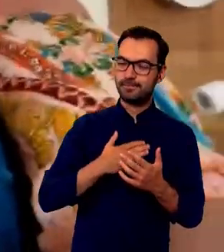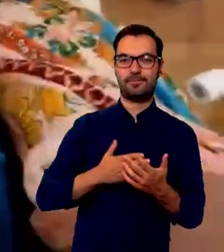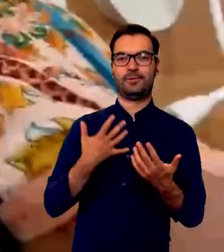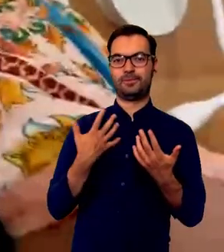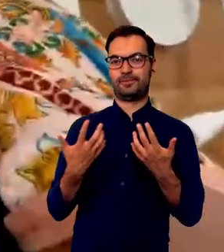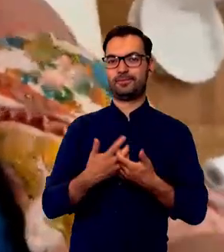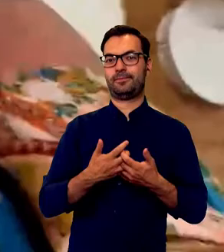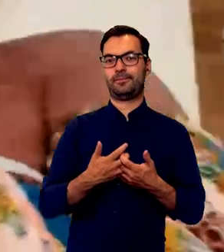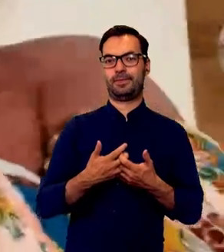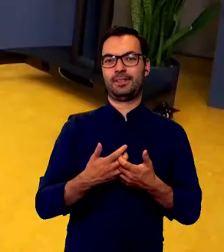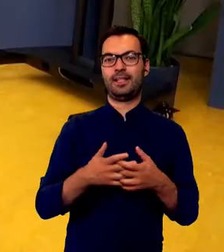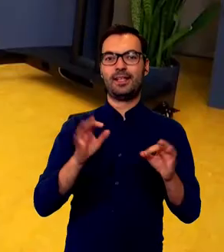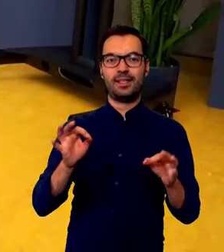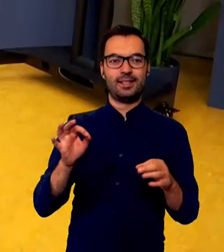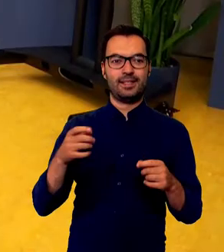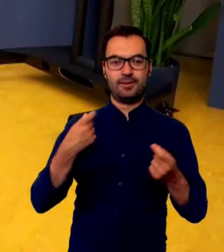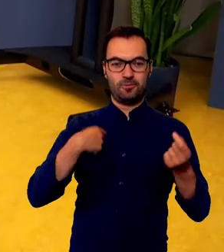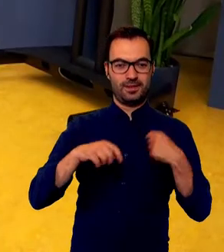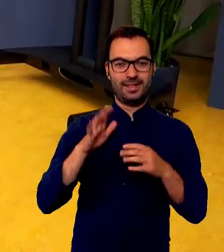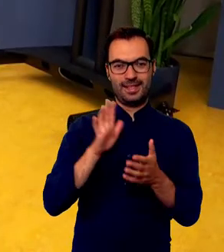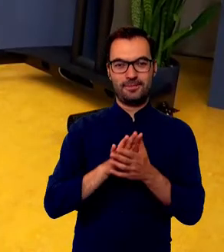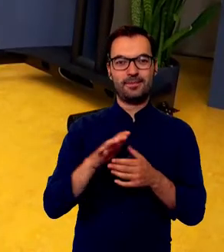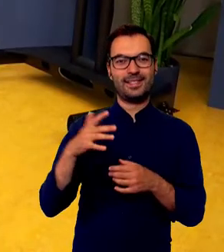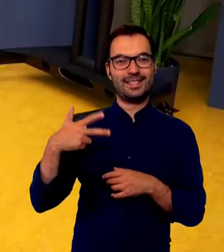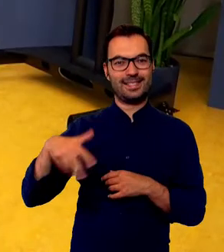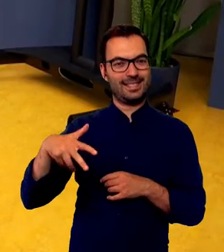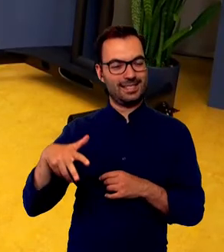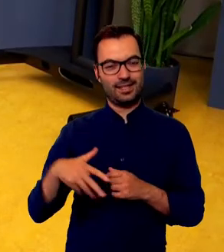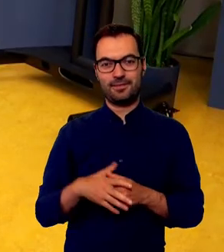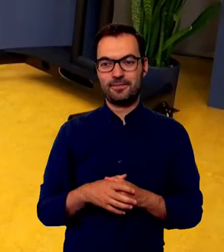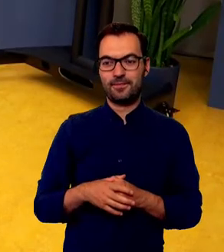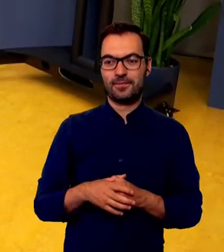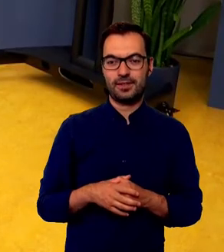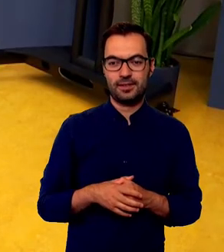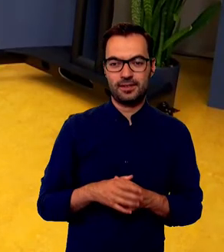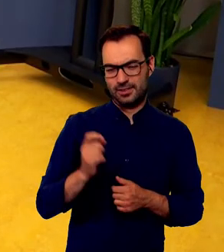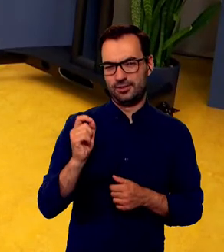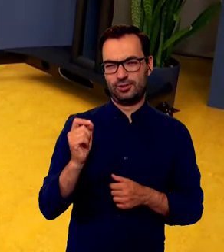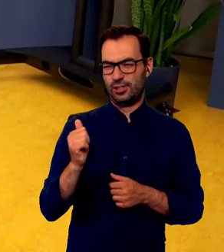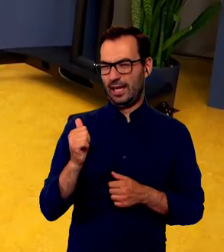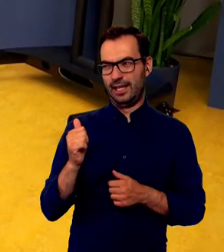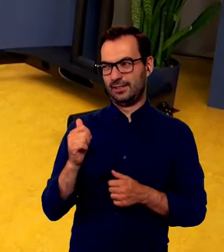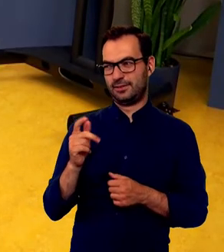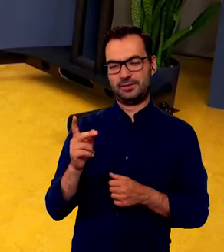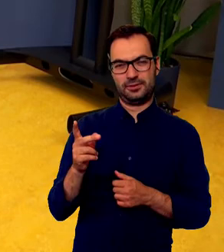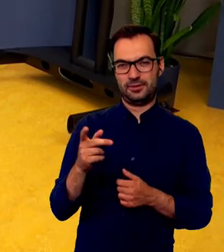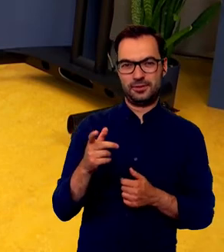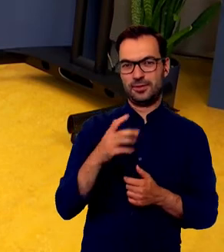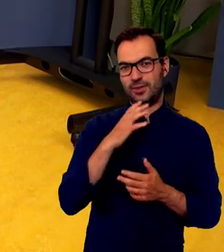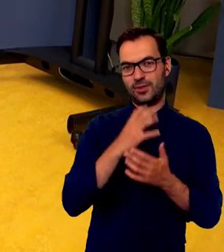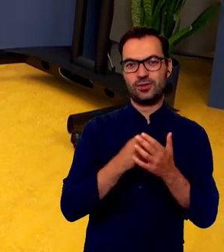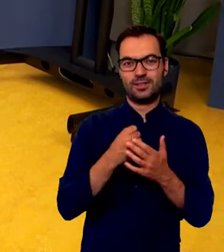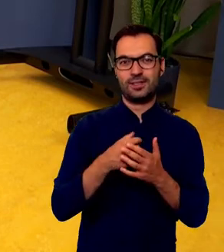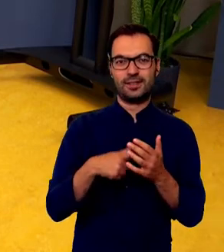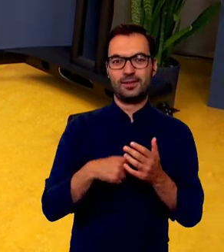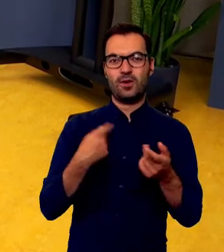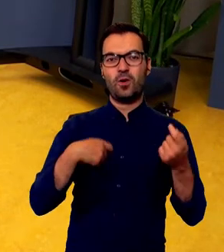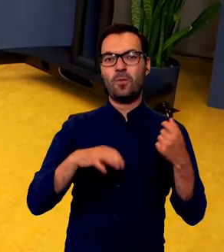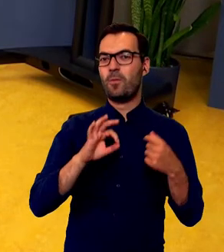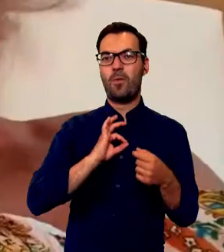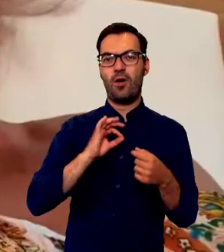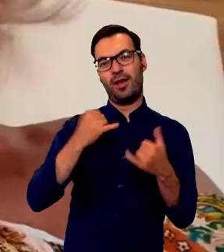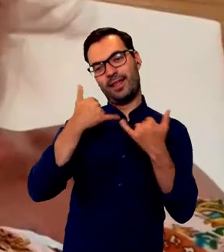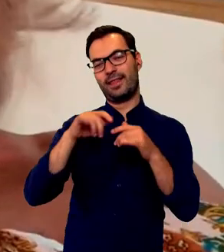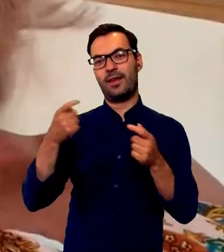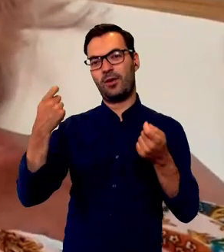ja nawet jestem w takiej sycylijskiej kreacji, gdzie rzadko kiedy korzystam, prawie nigdy, z kolekcji, które nie są moje,